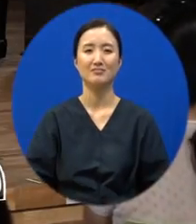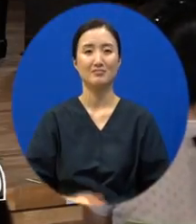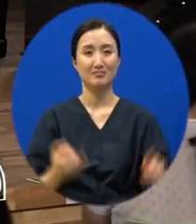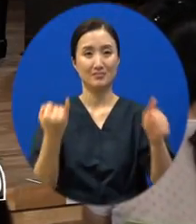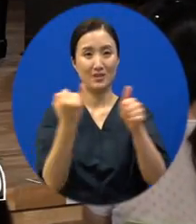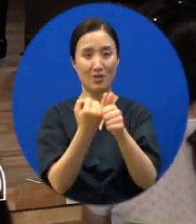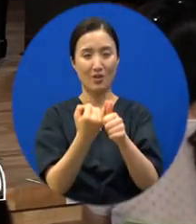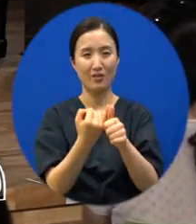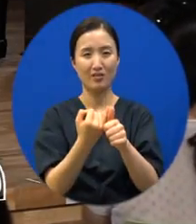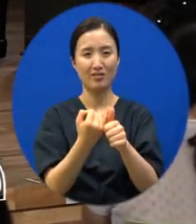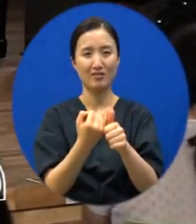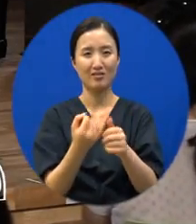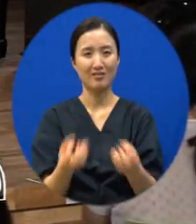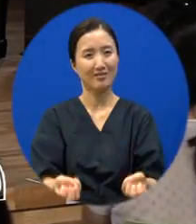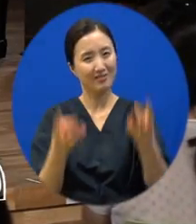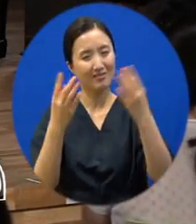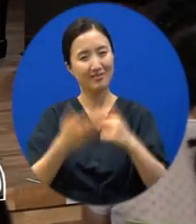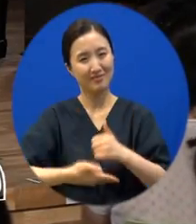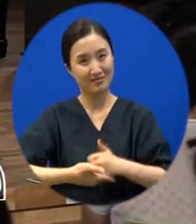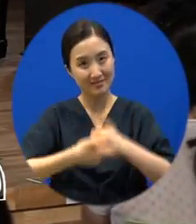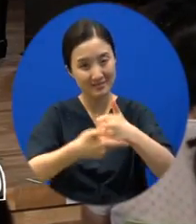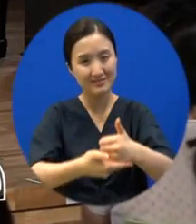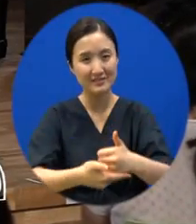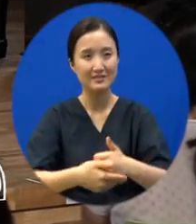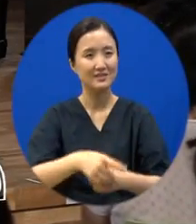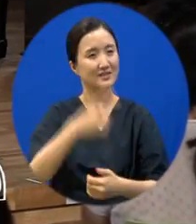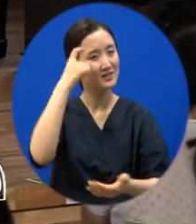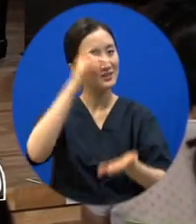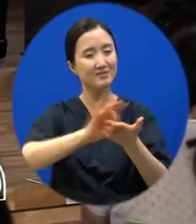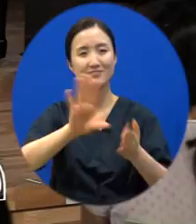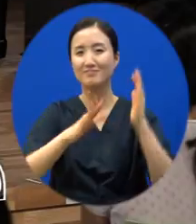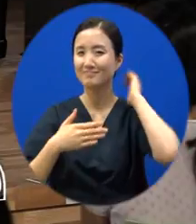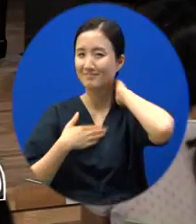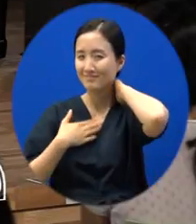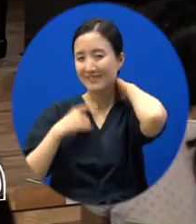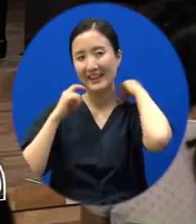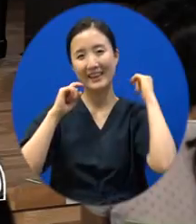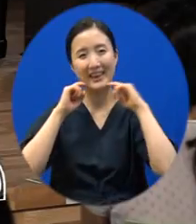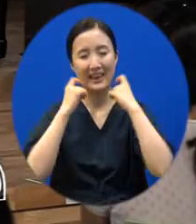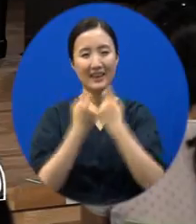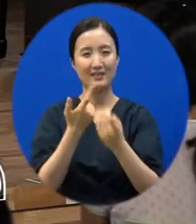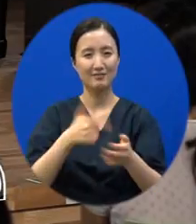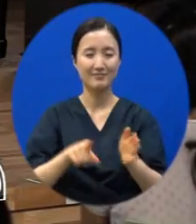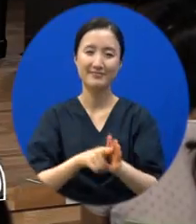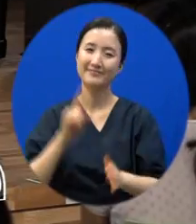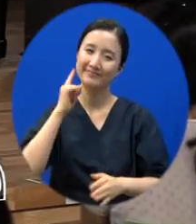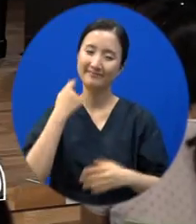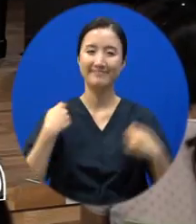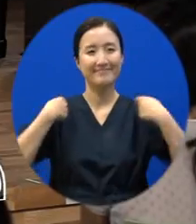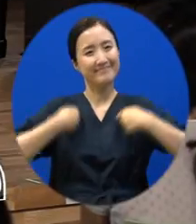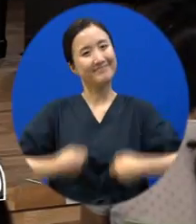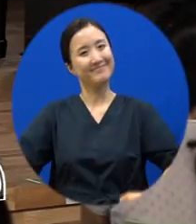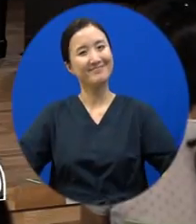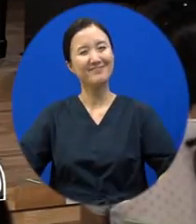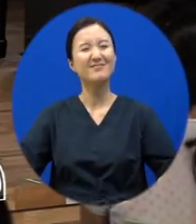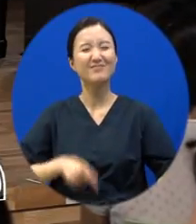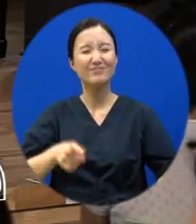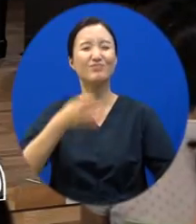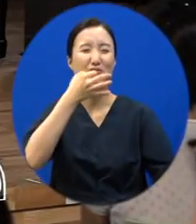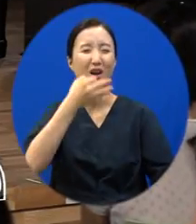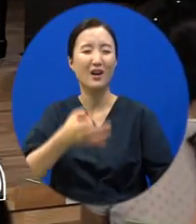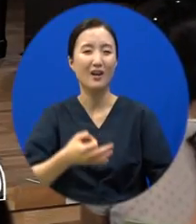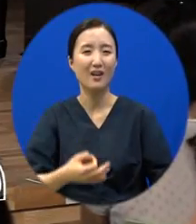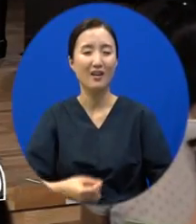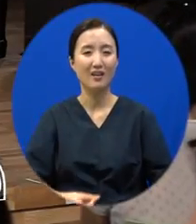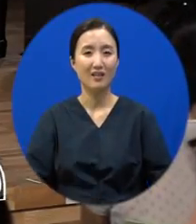라고 생각을 해요. 타인에게 호감을 줄 수 있을까요? 네. 나와 타인의 그